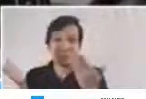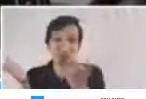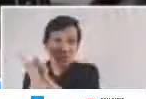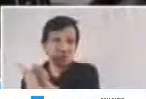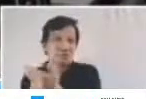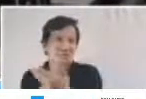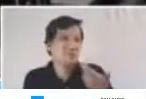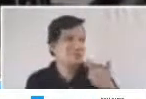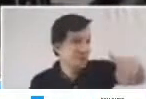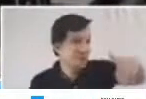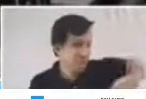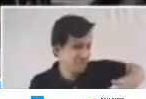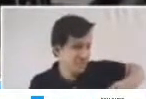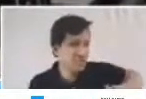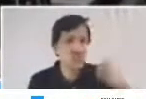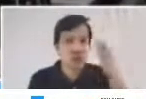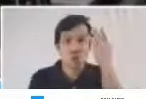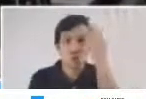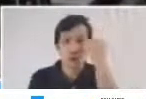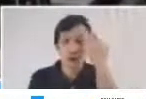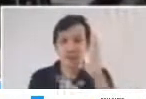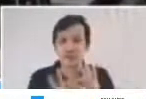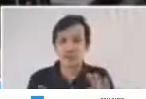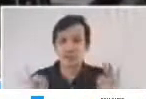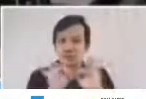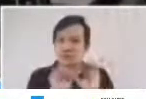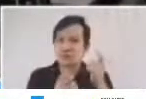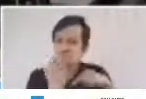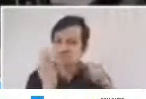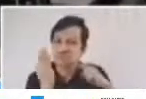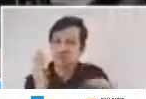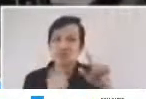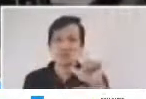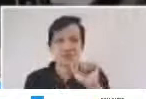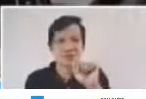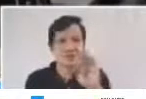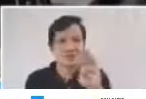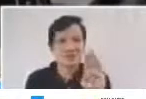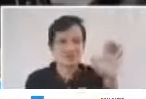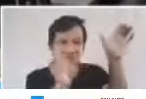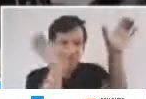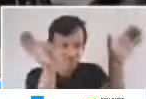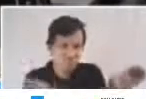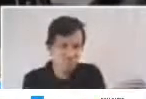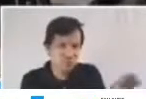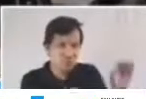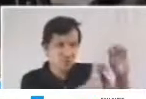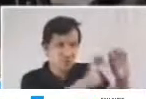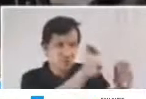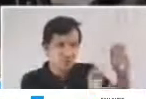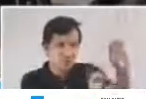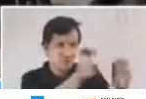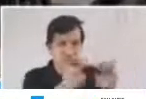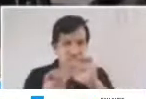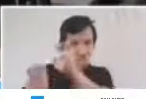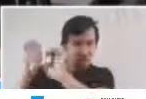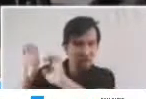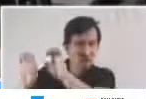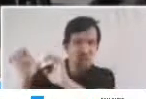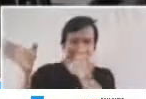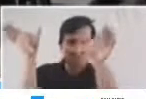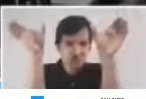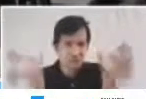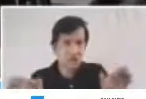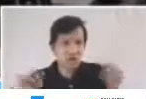Sec? Yeah, yes, go ahead ma'am, can you hear me? Yes sir, can I have the question again? Yes, una-una, ano po ang